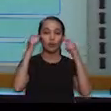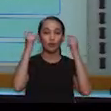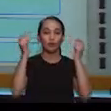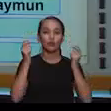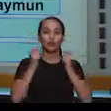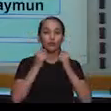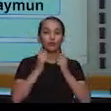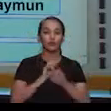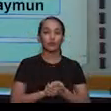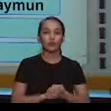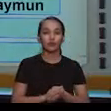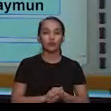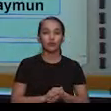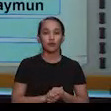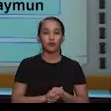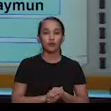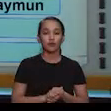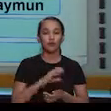maymun,